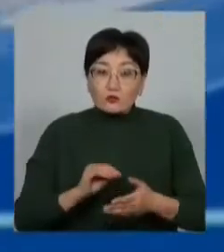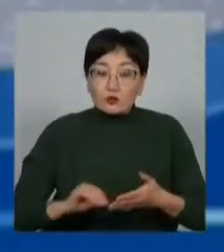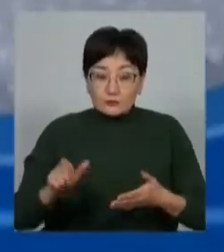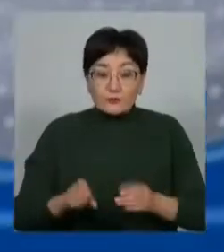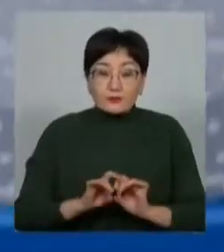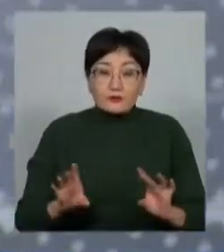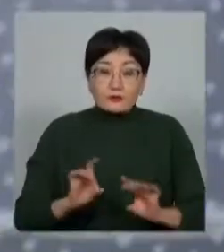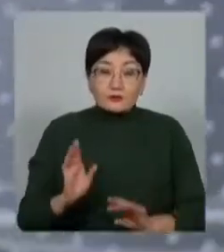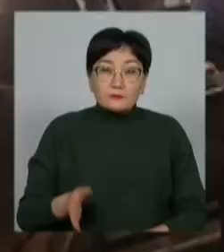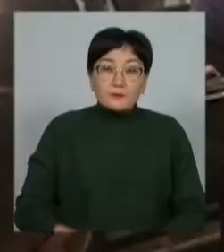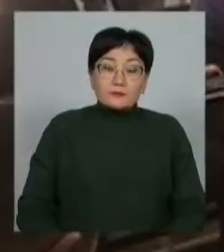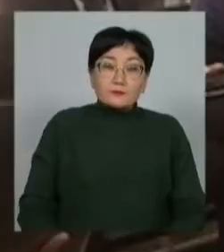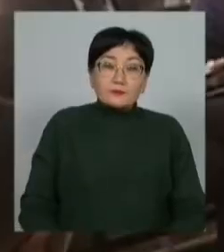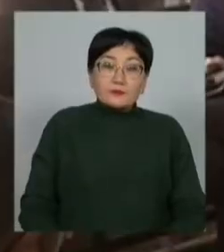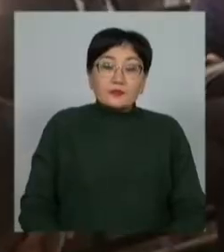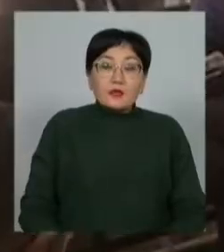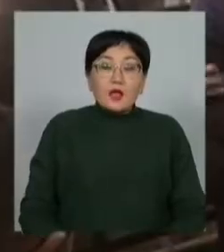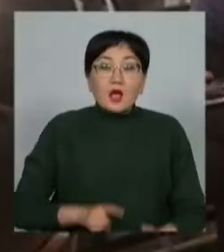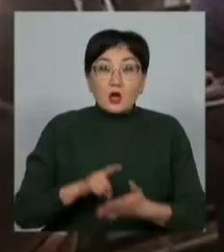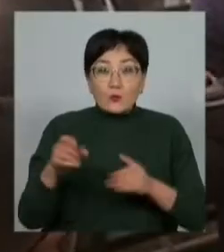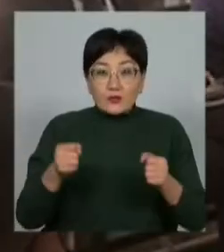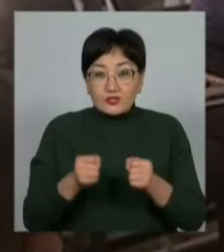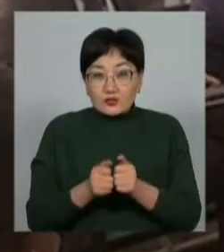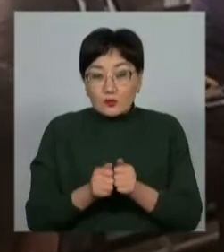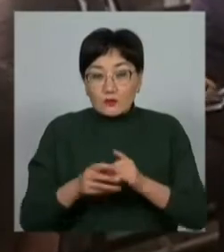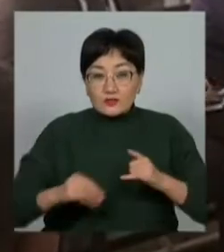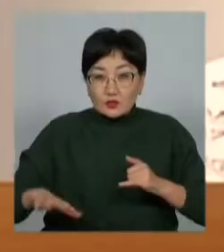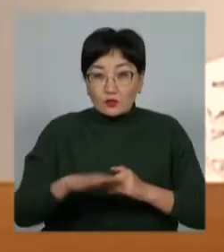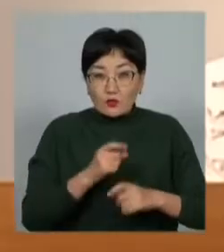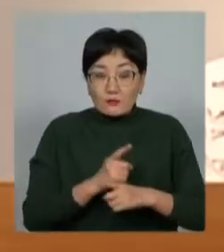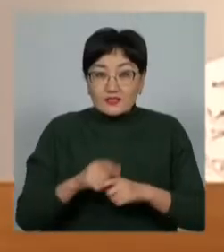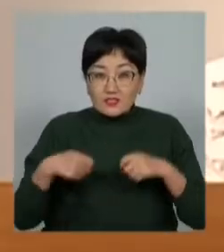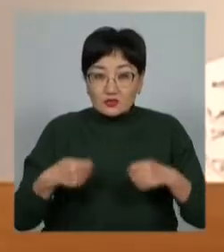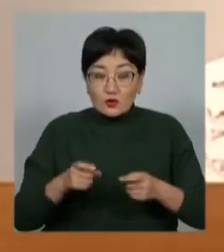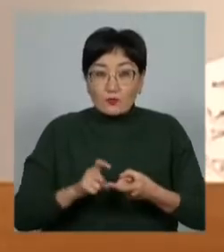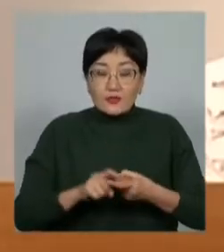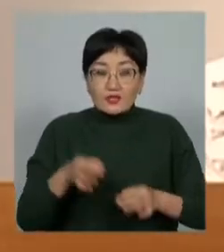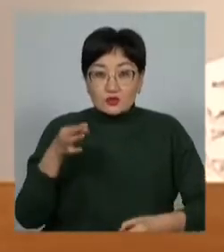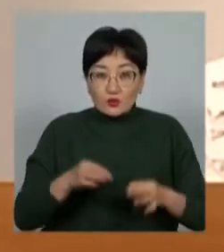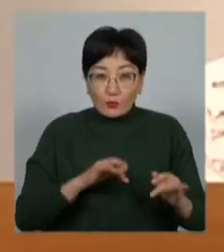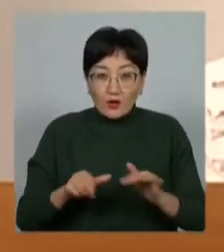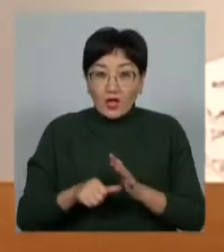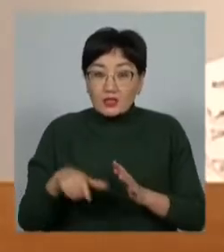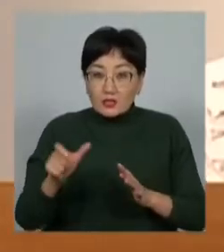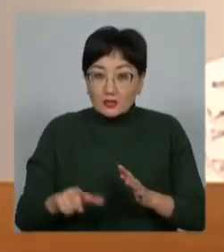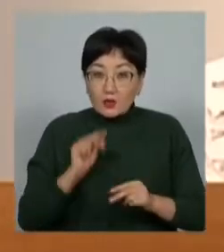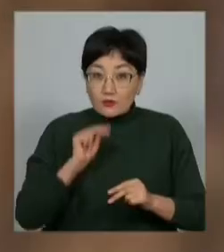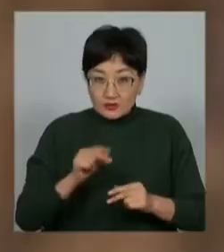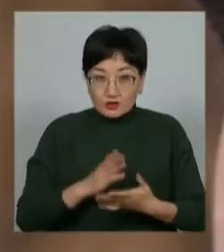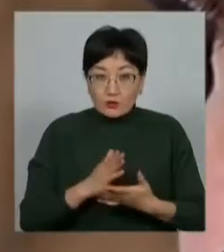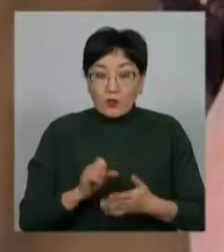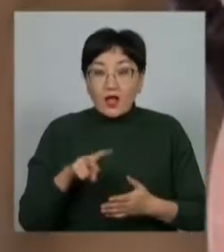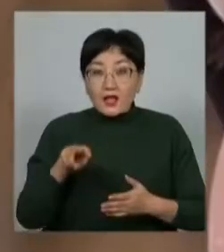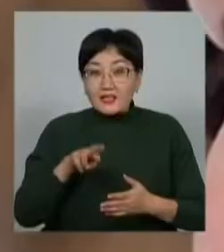Арғын тарқатсын. Әуежай маңындағы жер телімдерінің заңсыз сатылуына қатысты сот ісінде 6 адамға айып тағылған еді.